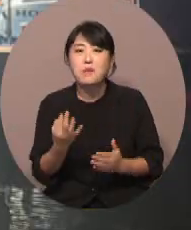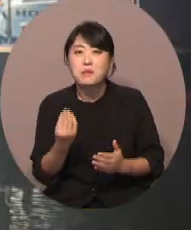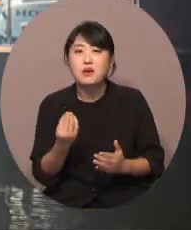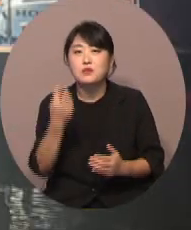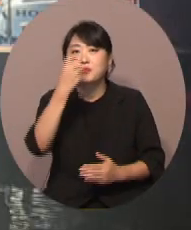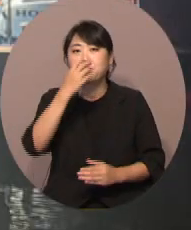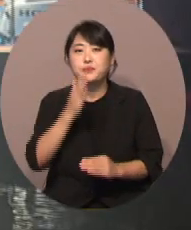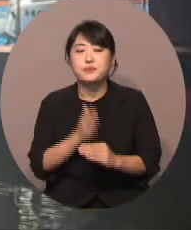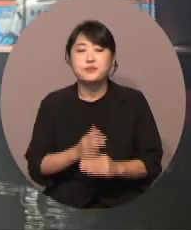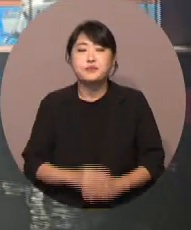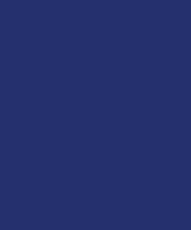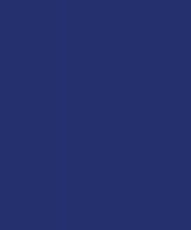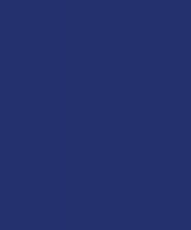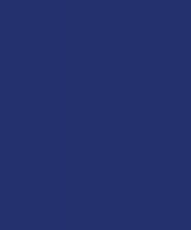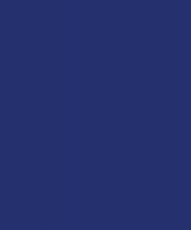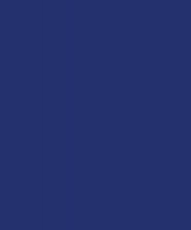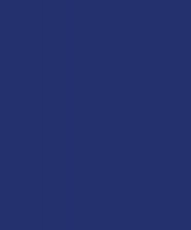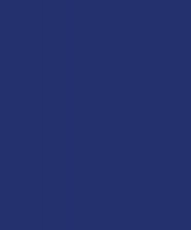조사하고